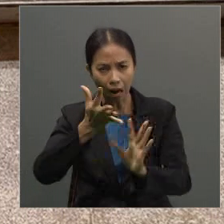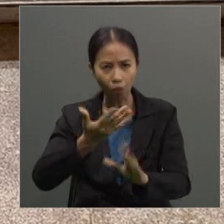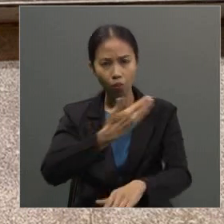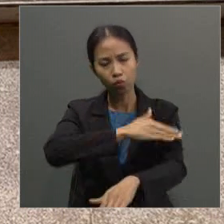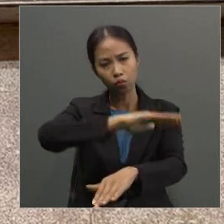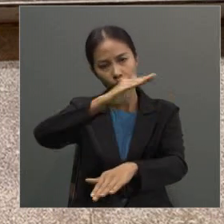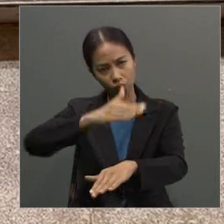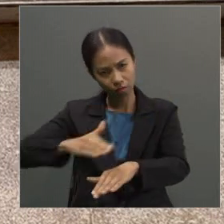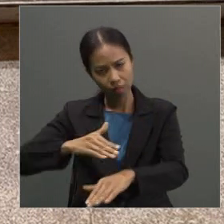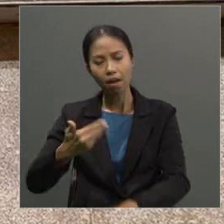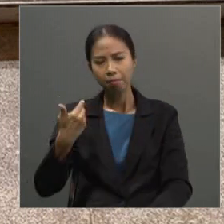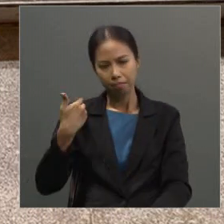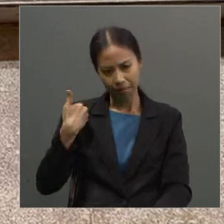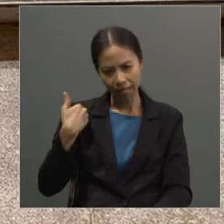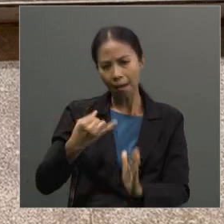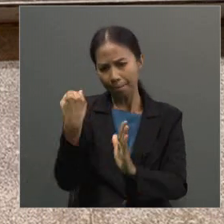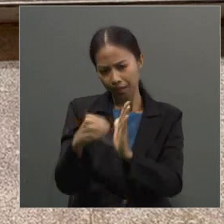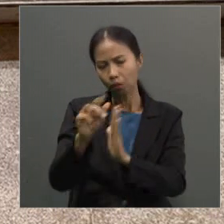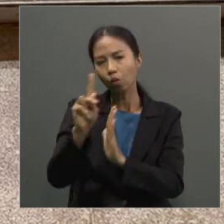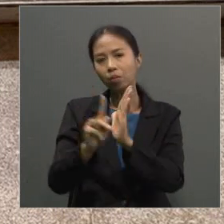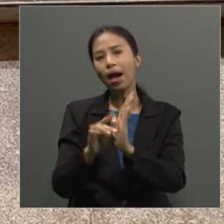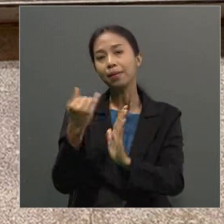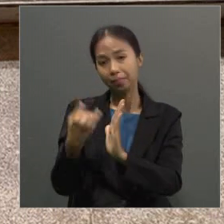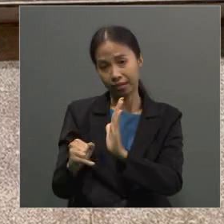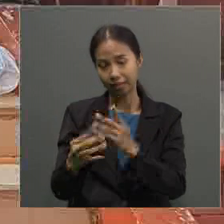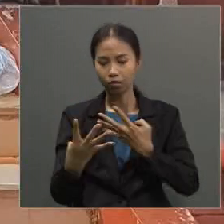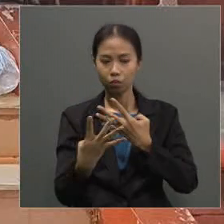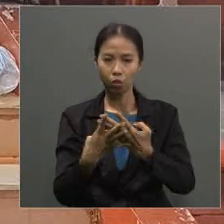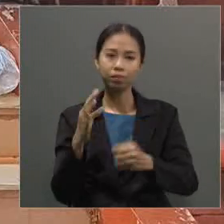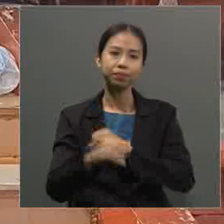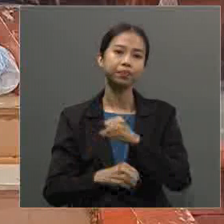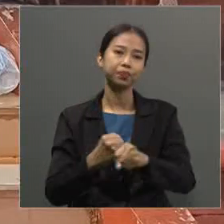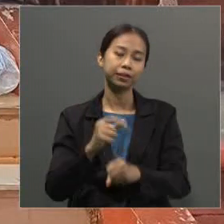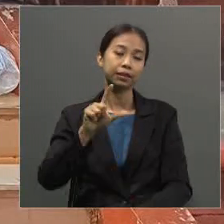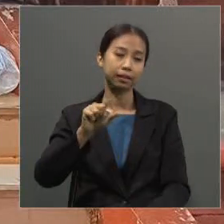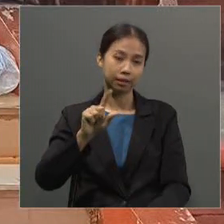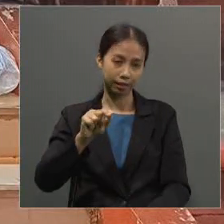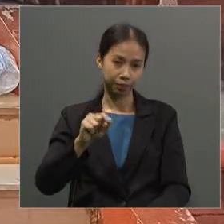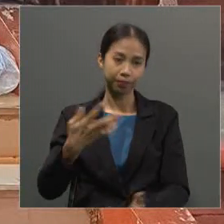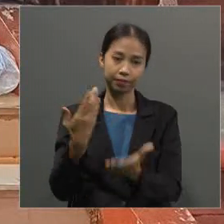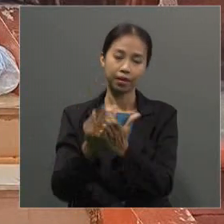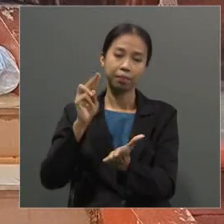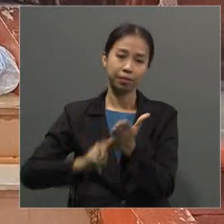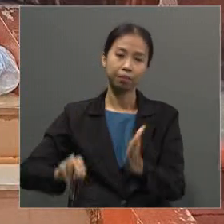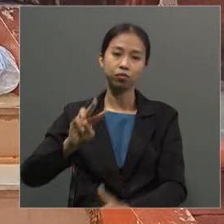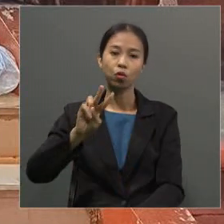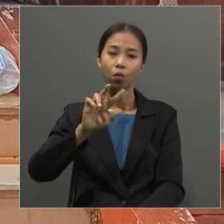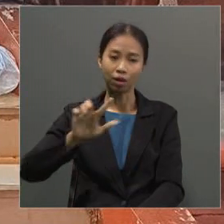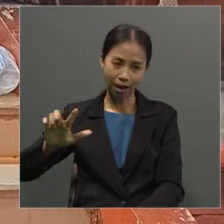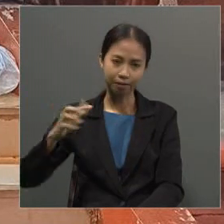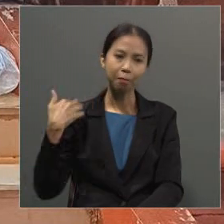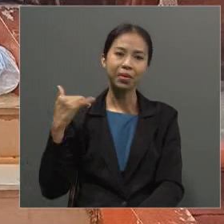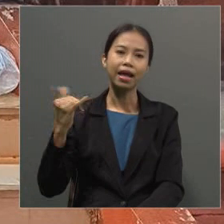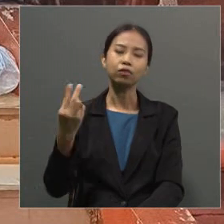รุกขชาติอันเนี้ยมีบทลงโทษที่หนักนะครับคือจำคุกสูงสุด 20ปีปรับสูงสุด 2ล้านบาทหรือทั้งจำทั้ง